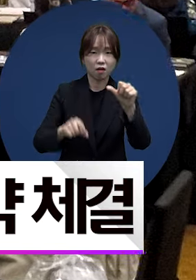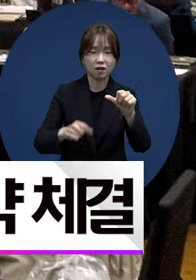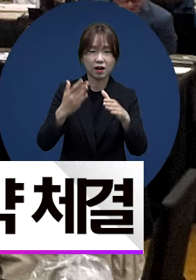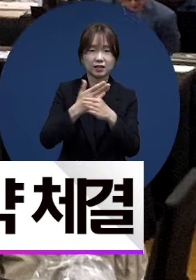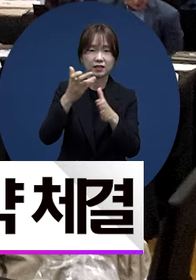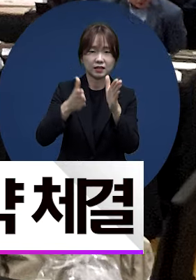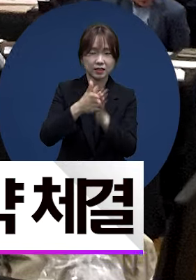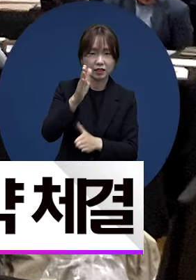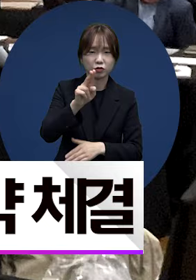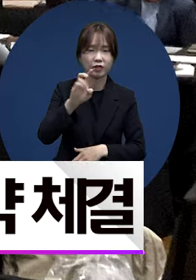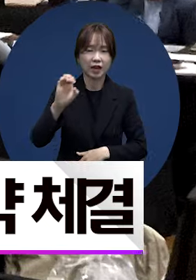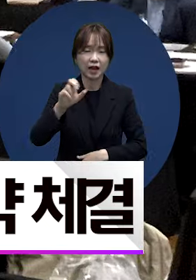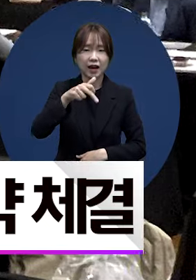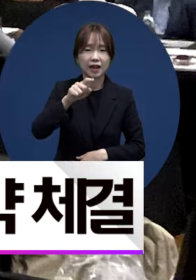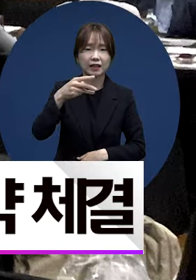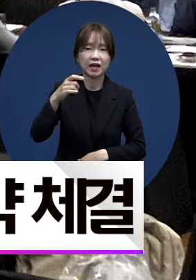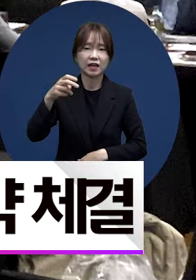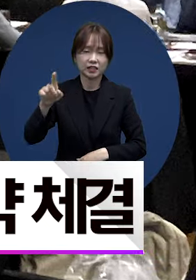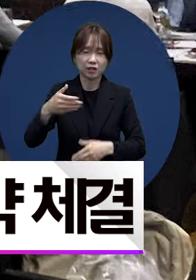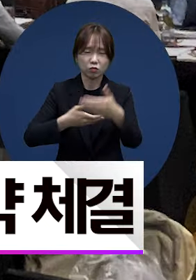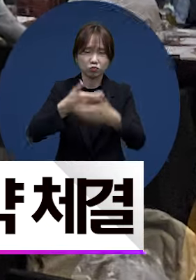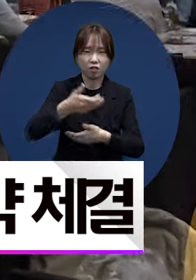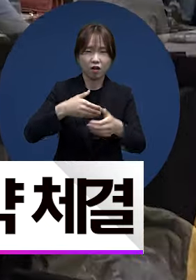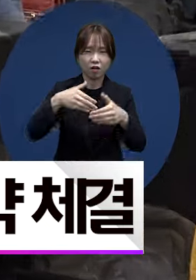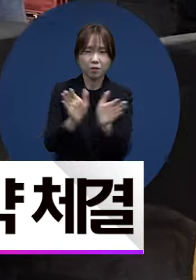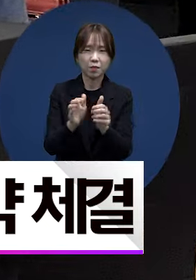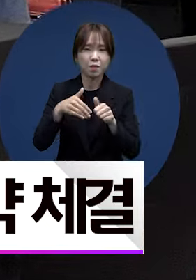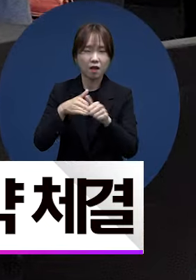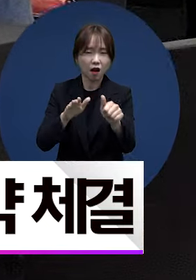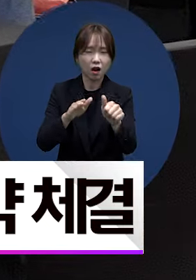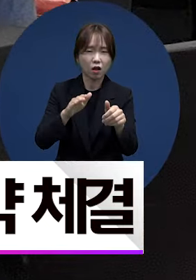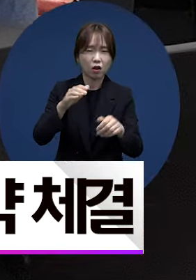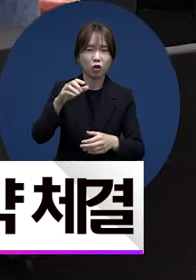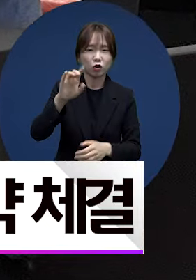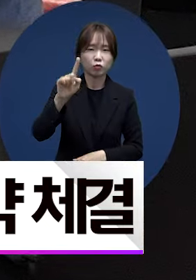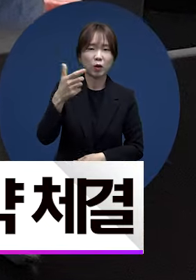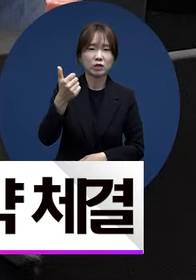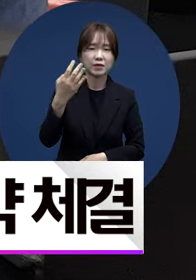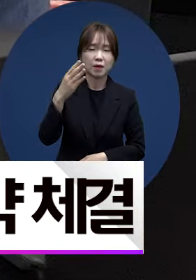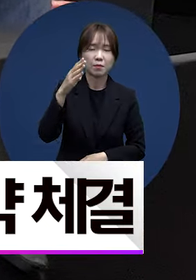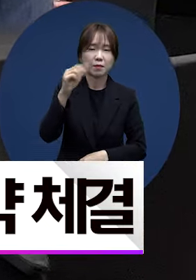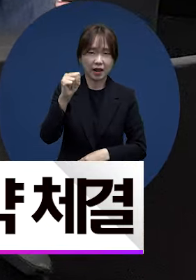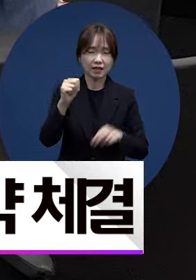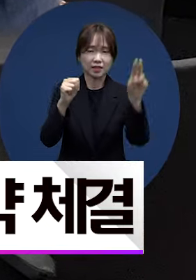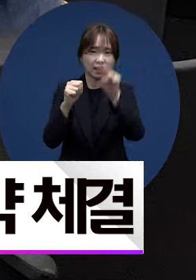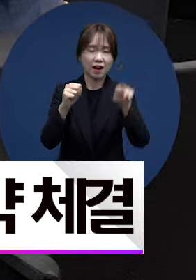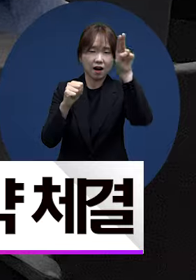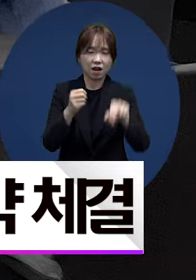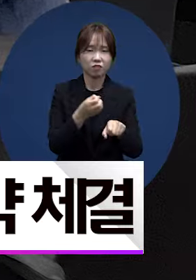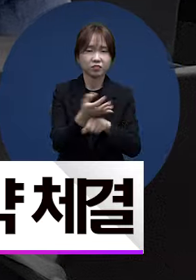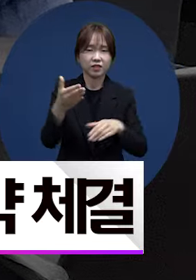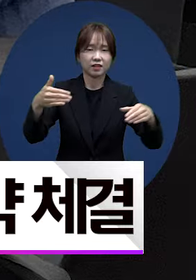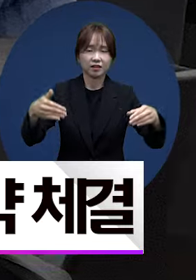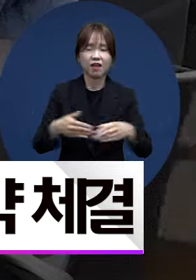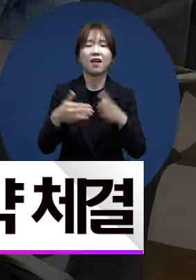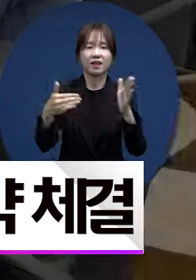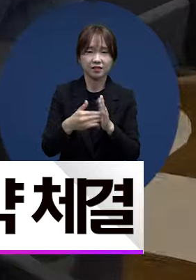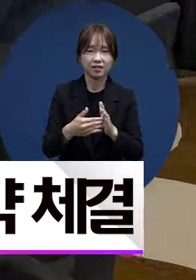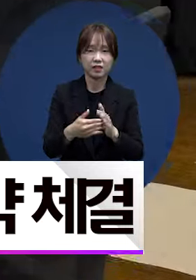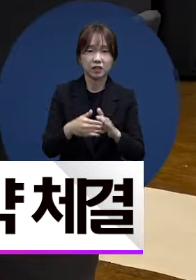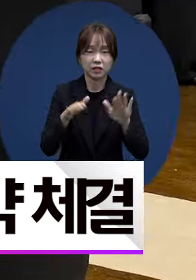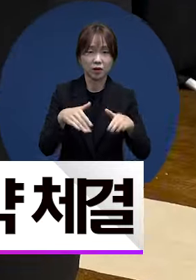5월 양산시는 UAE와 카타르의 무역사절단을 파견해 총 654만 달러 규모의 수출 계약을